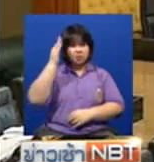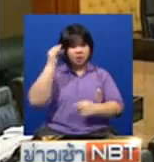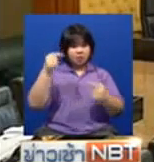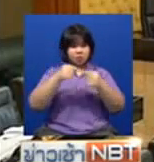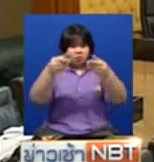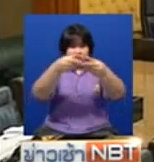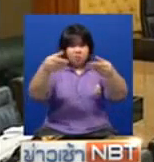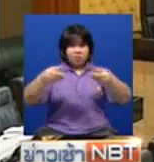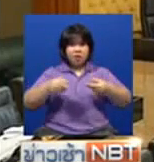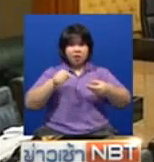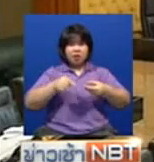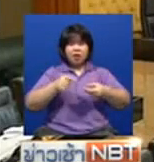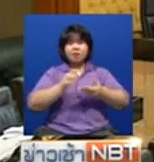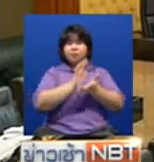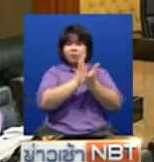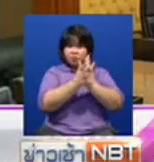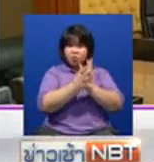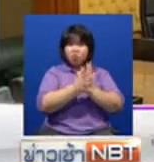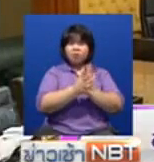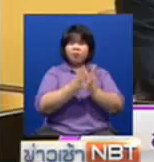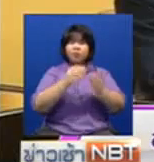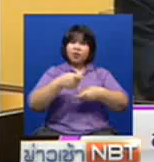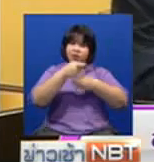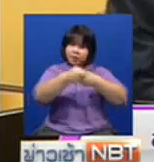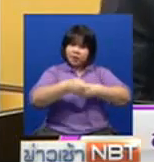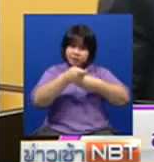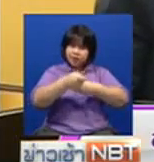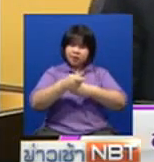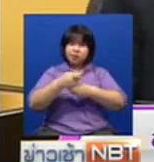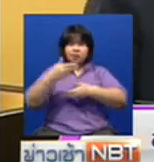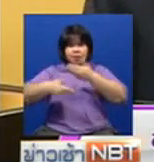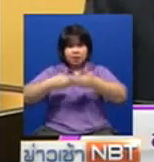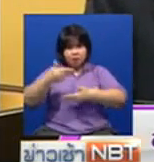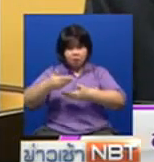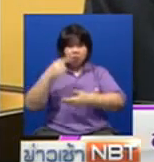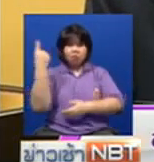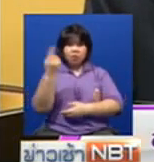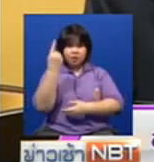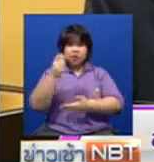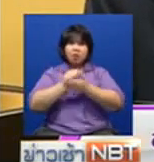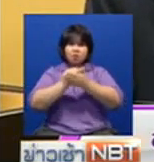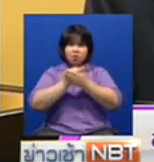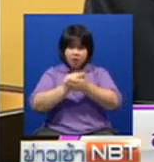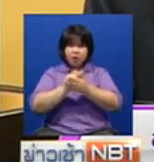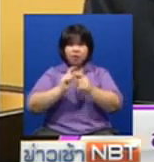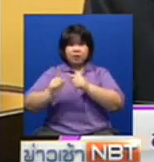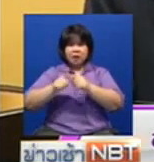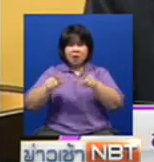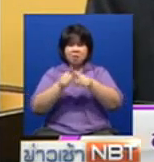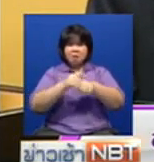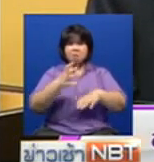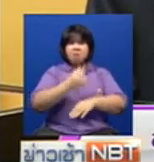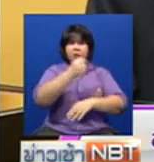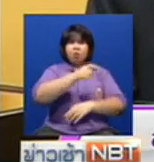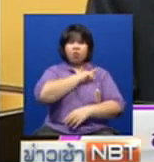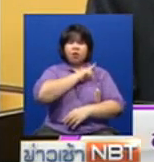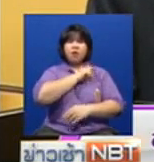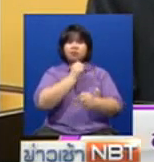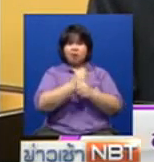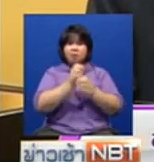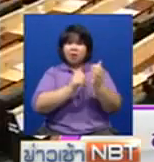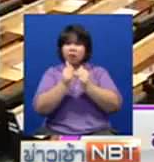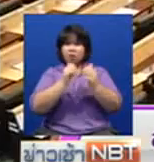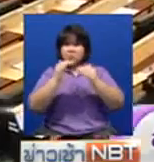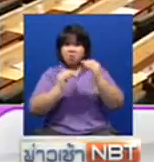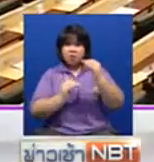้ปัติรูปการเกศต อุตสาหกรรมภานิร์ การท่องเที่วและบริการเรื่องการผูกขาด และการแ่งขนที่เป็ธรรมก